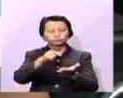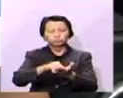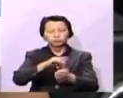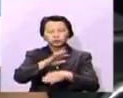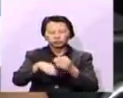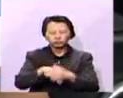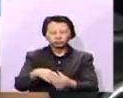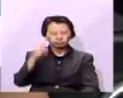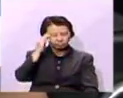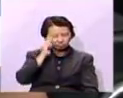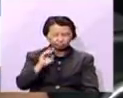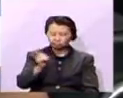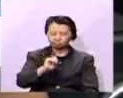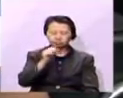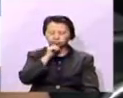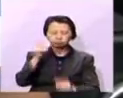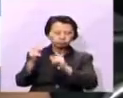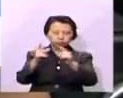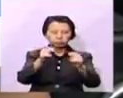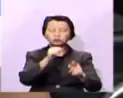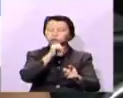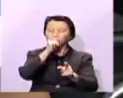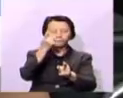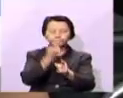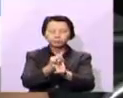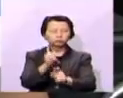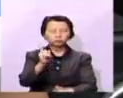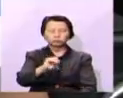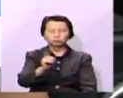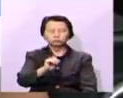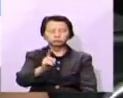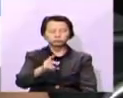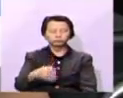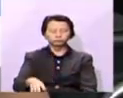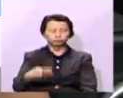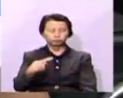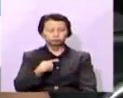adalah spekulasi yang tidak benar. Kita